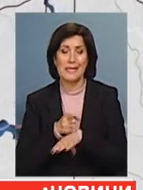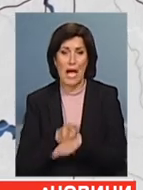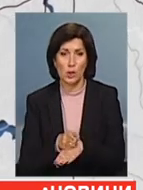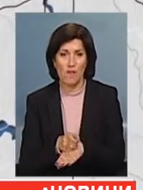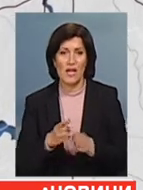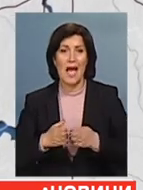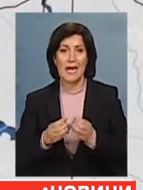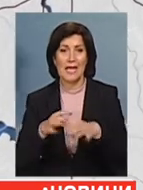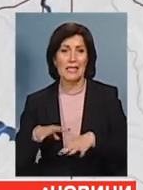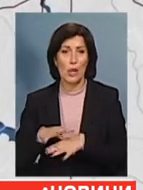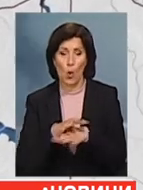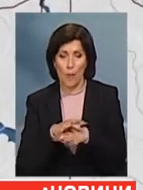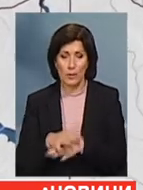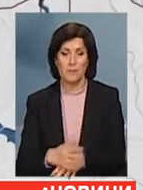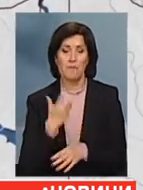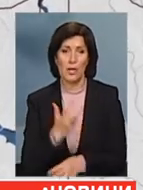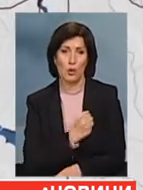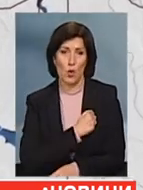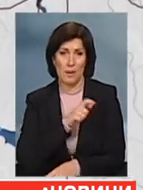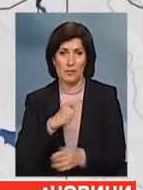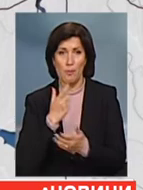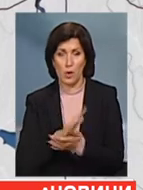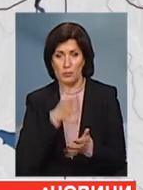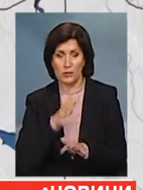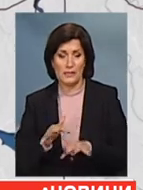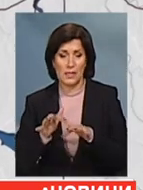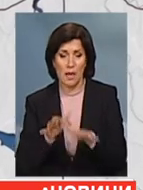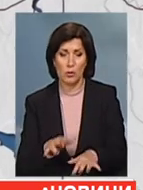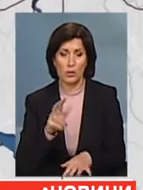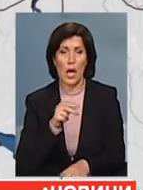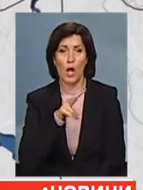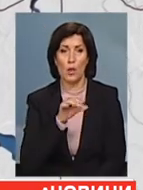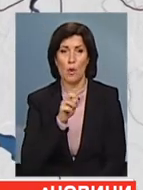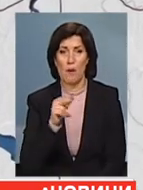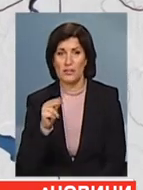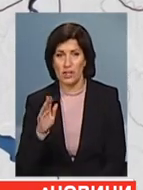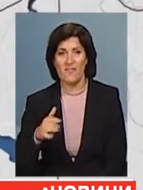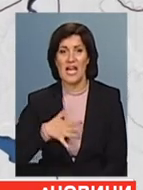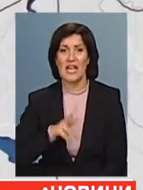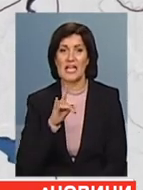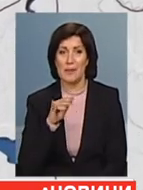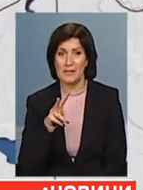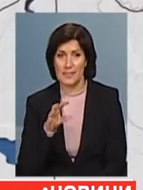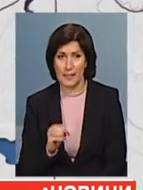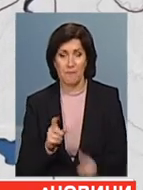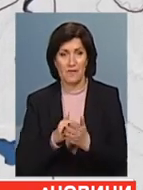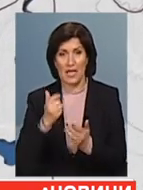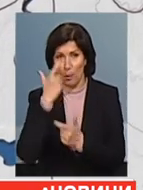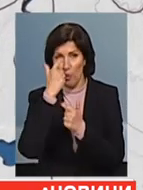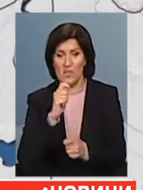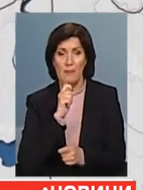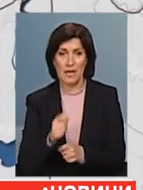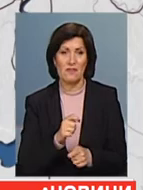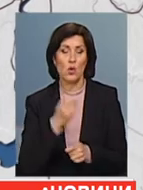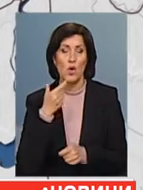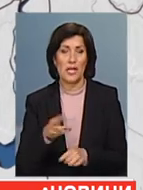ракетних комплексів. Ще троє бійців були поранені під час нападу на Лобачеве та Кримське. Як повідомив на брифінгу речник